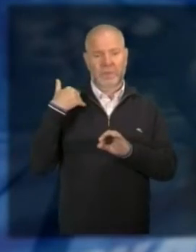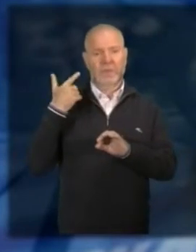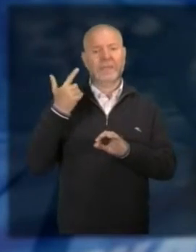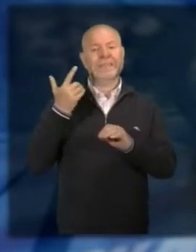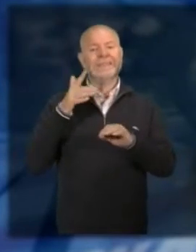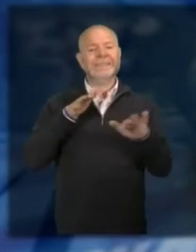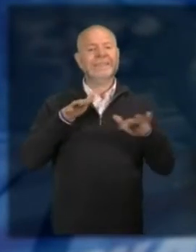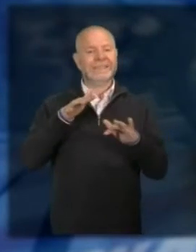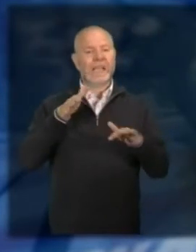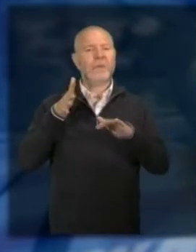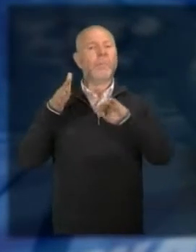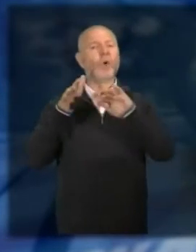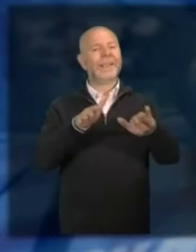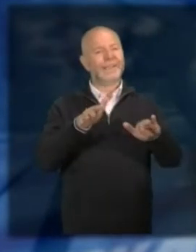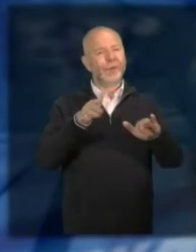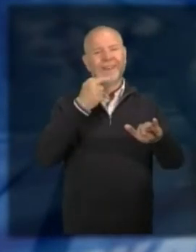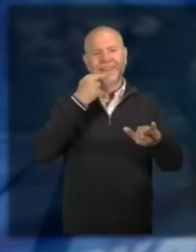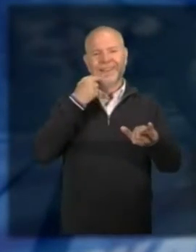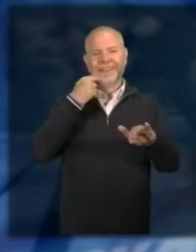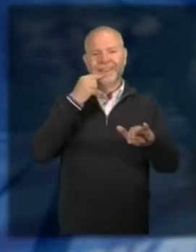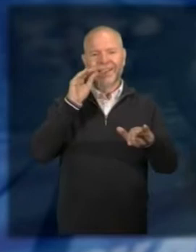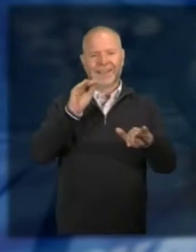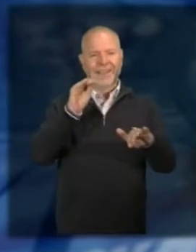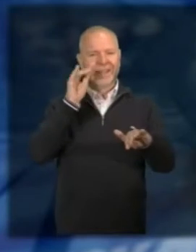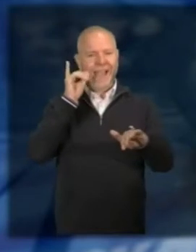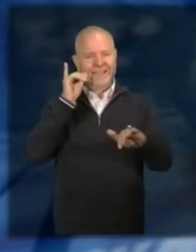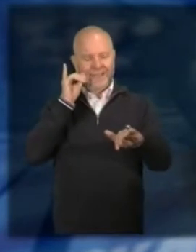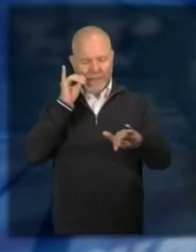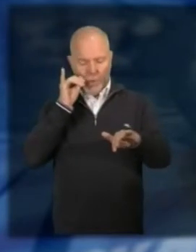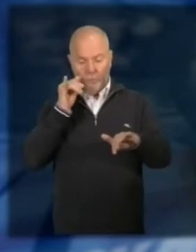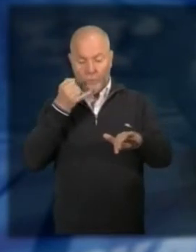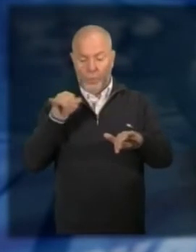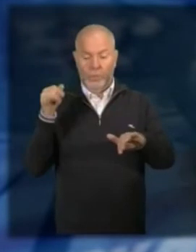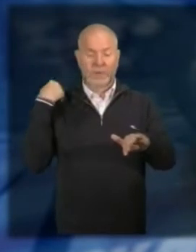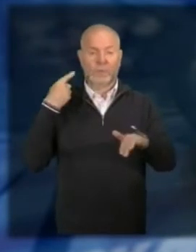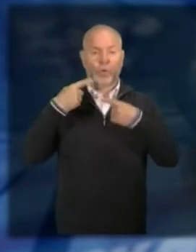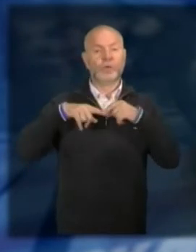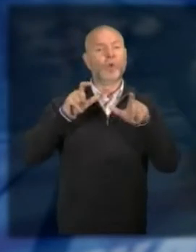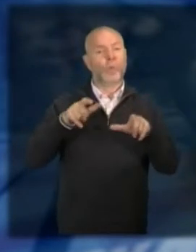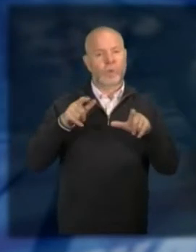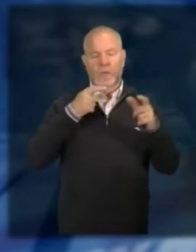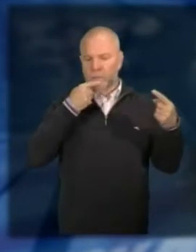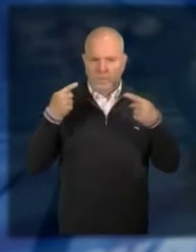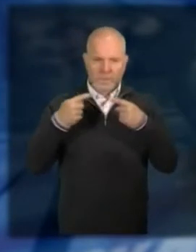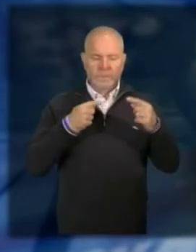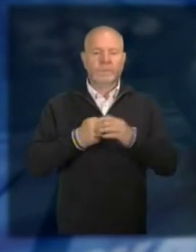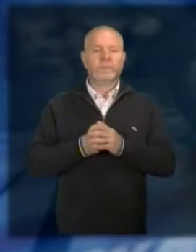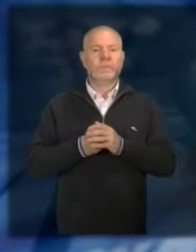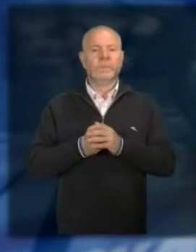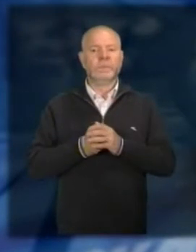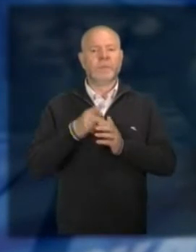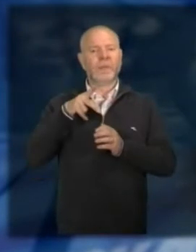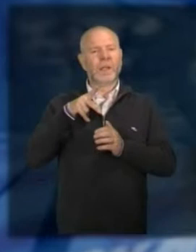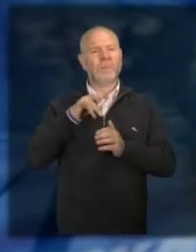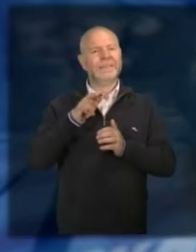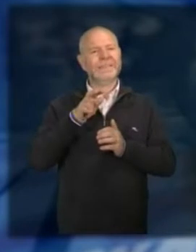sistema di protezione per richiedenti asilo, tenutasi nell'ultimo consiglio comunale. Sin dal suo insediamento Pizzi ha portato avanti una